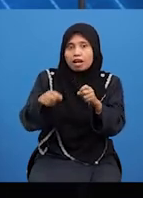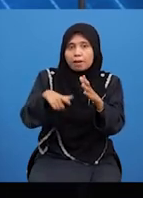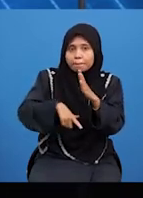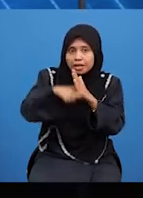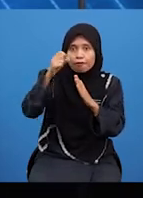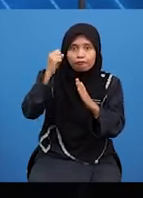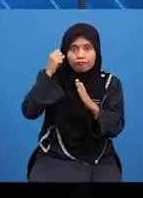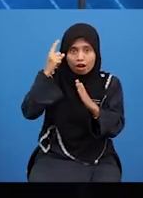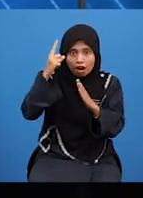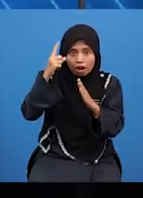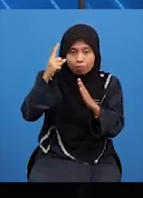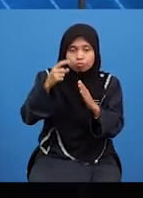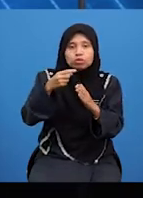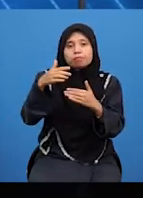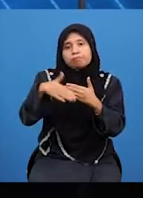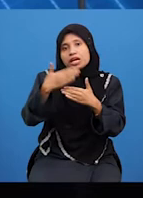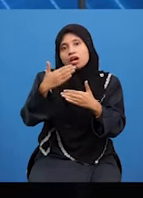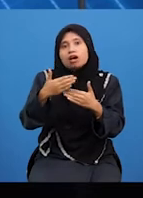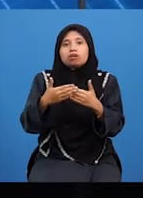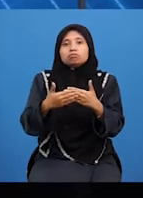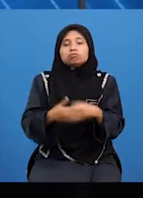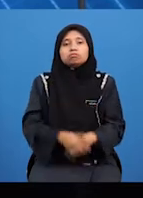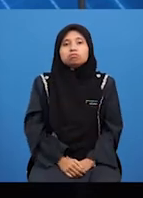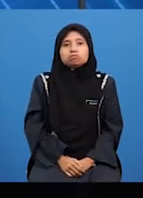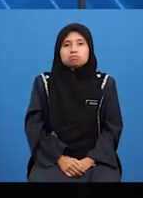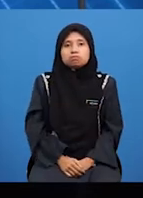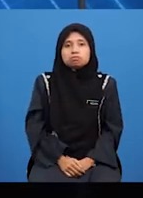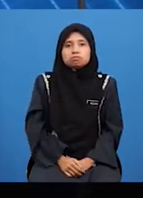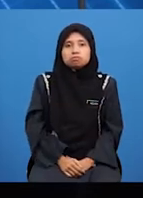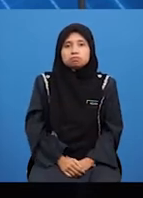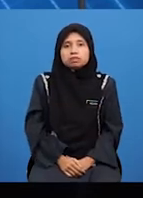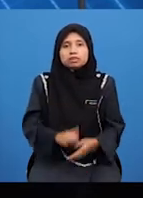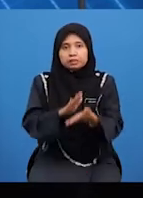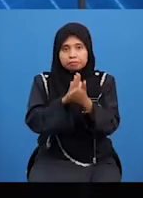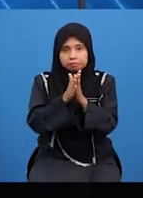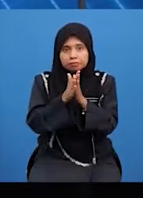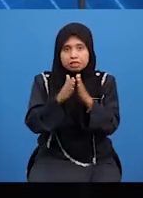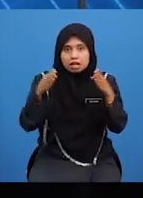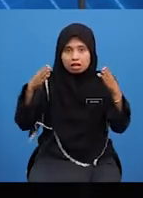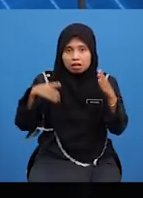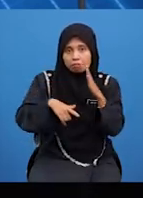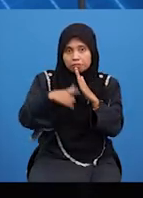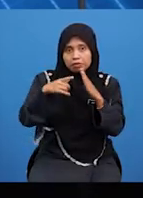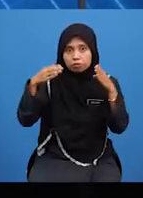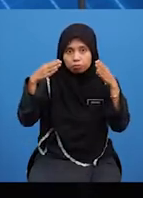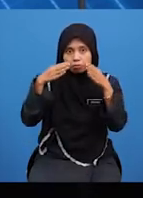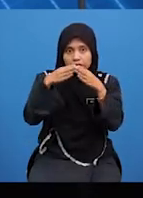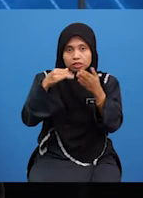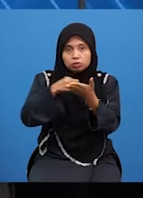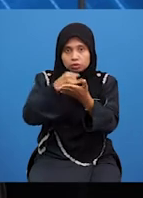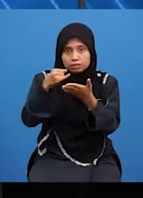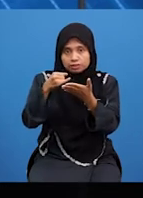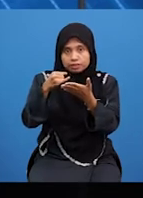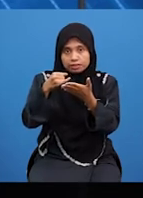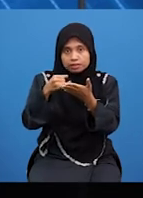teknik melukis dengan lebih mudah. Secara ringkasnya, lukisan lebih menumpukan kepada olahan bentuk dengan